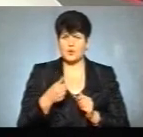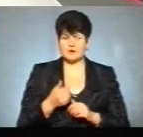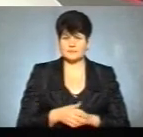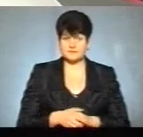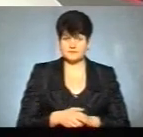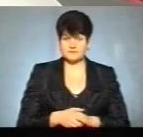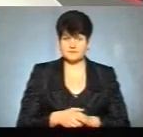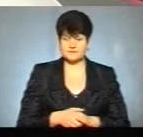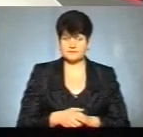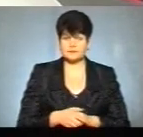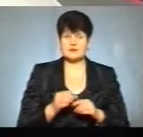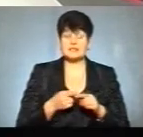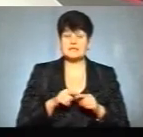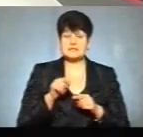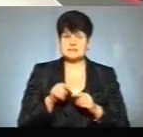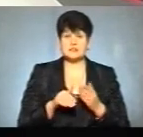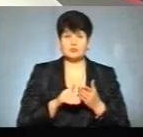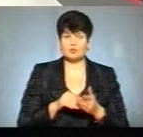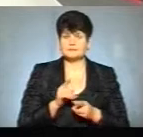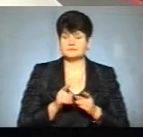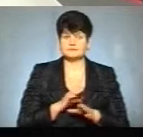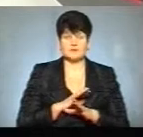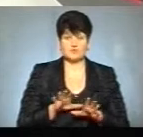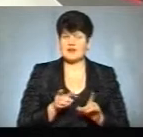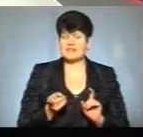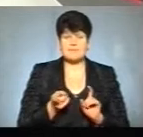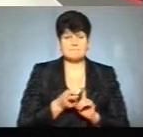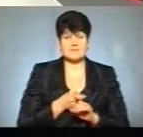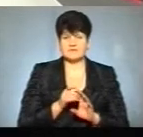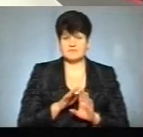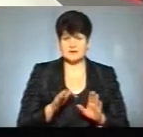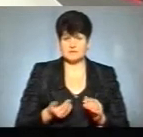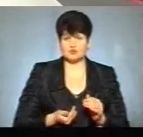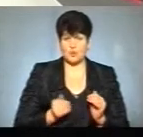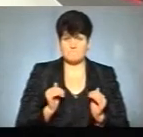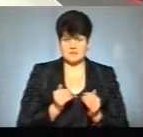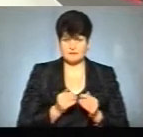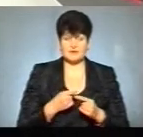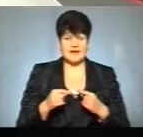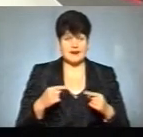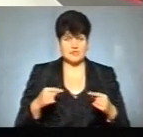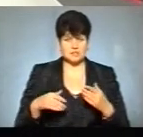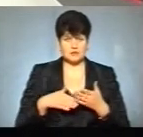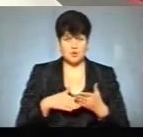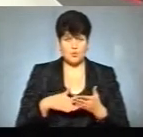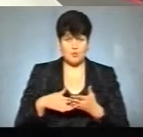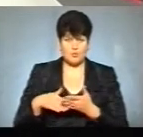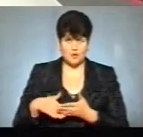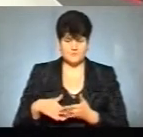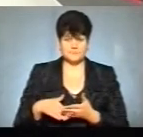Ця допомога незмінна, бо вона не прив'язана до прожиткового мінімуму. Решта допомог, от, наприклад,